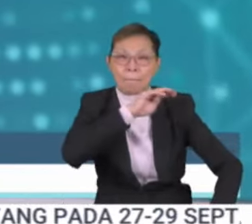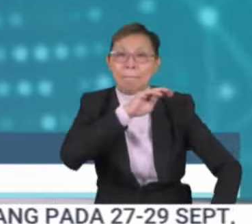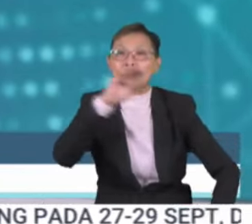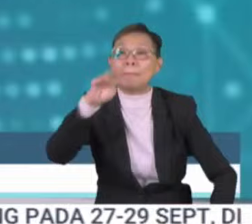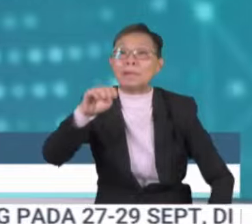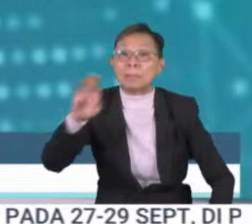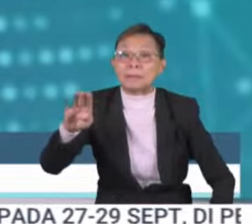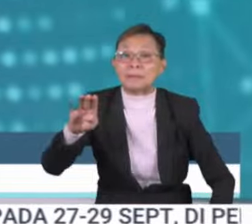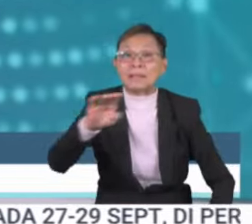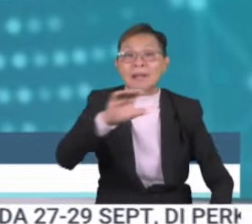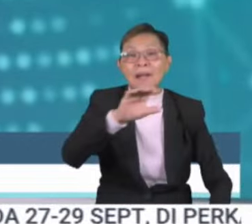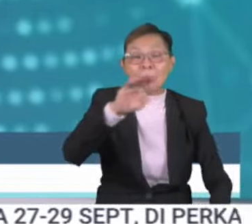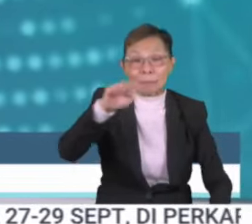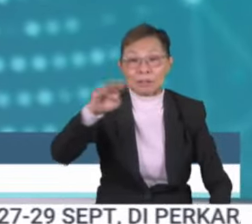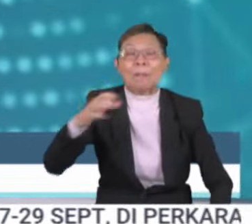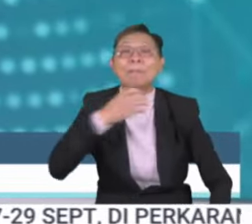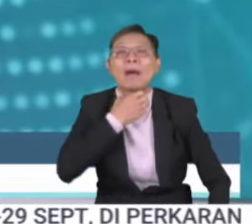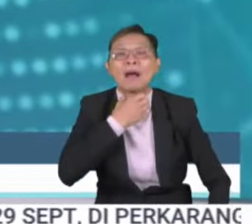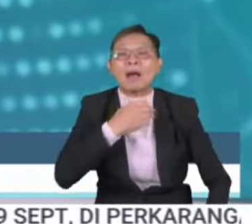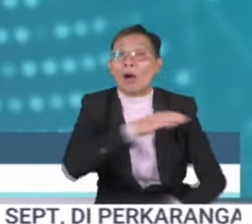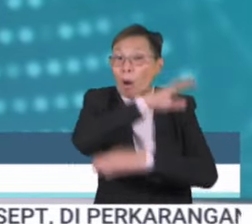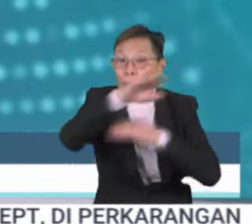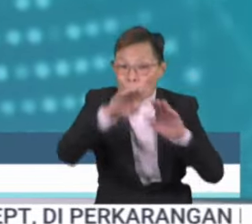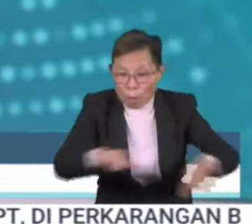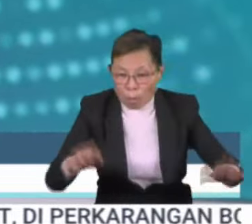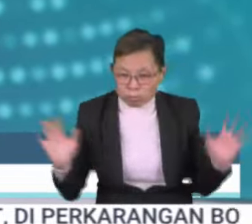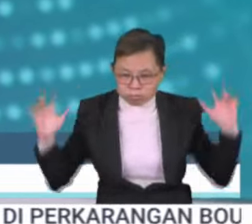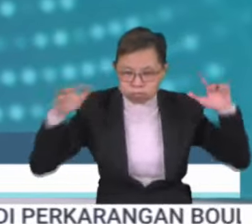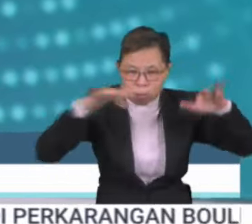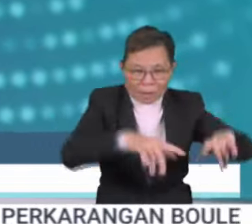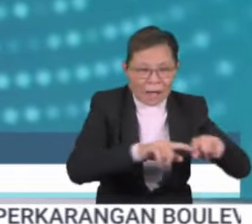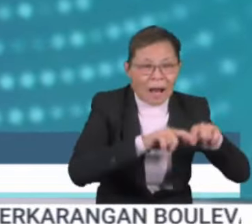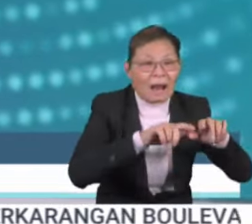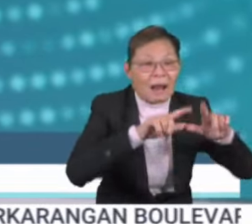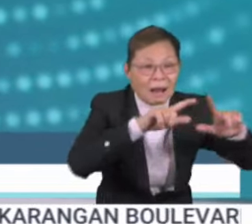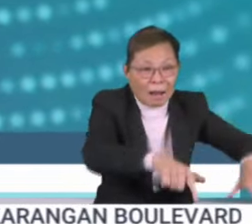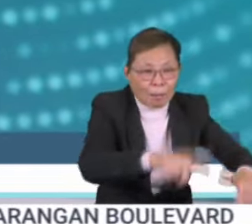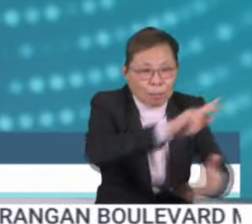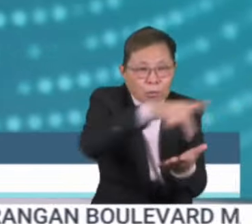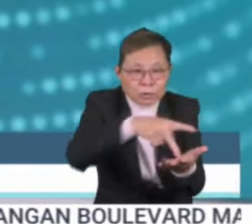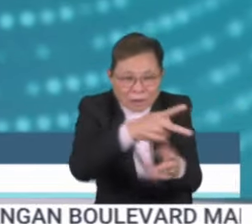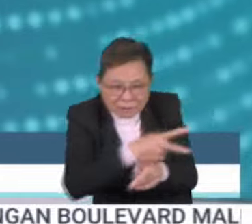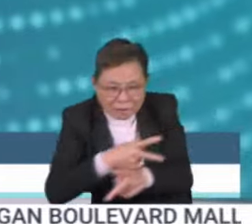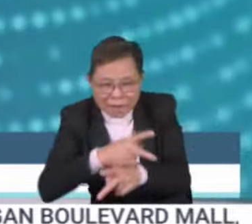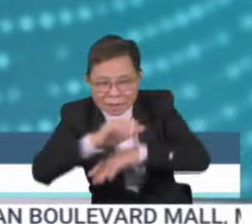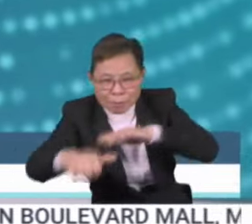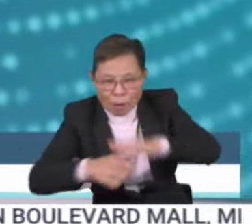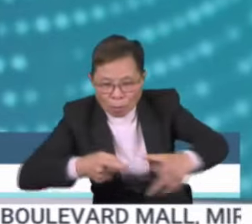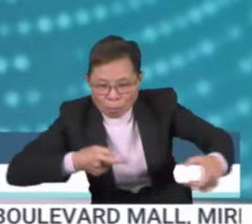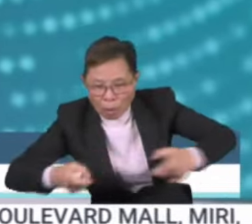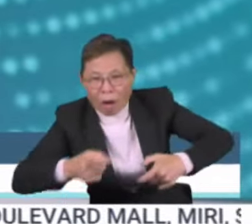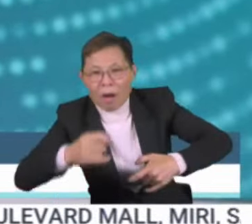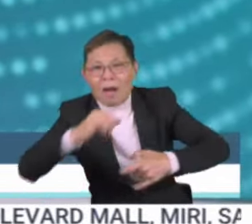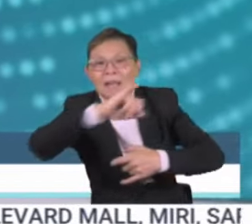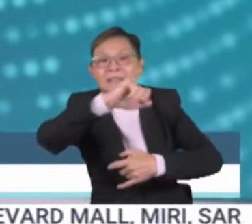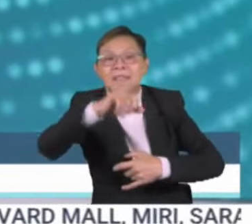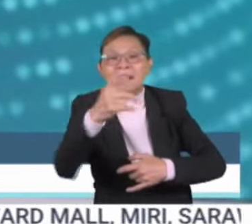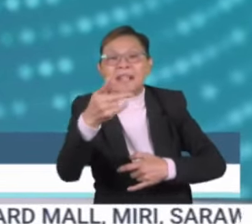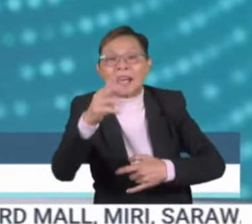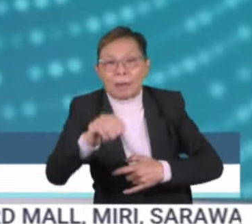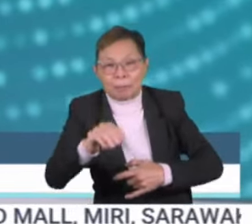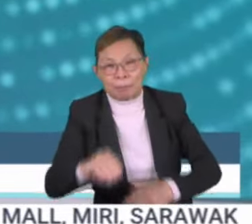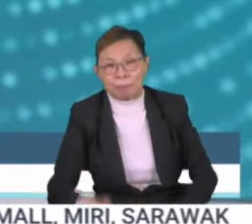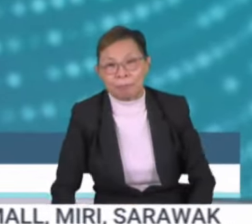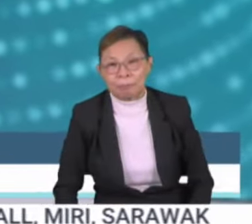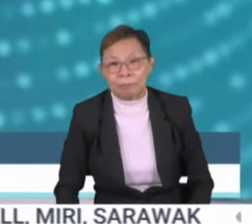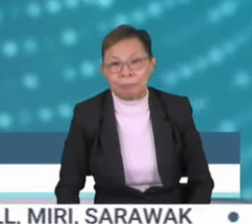Seri Sarani Muhammad berkata mereka kini dikumpul dan ditempatkan di sebuah pusat jagaan di bawah kendalian Jabatan Kebajikan